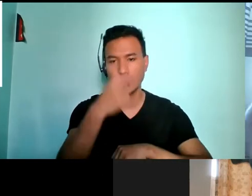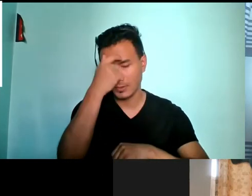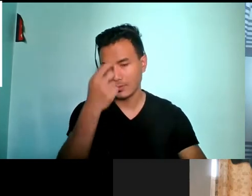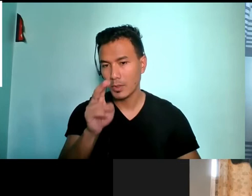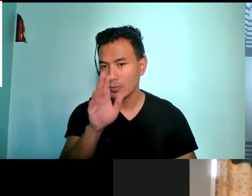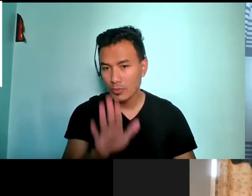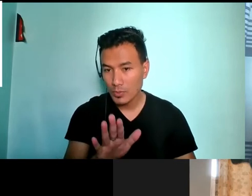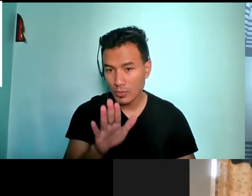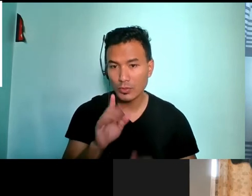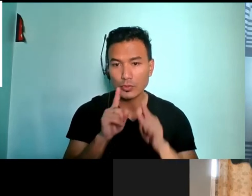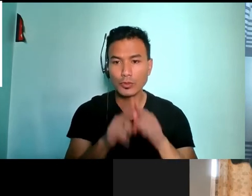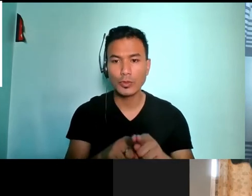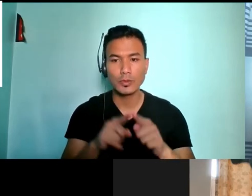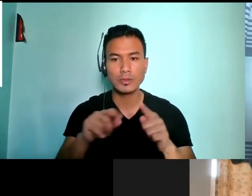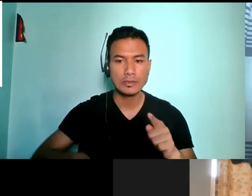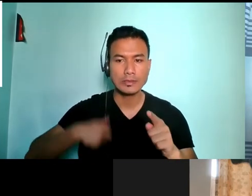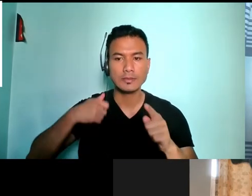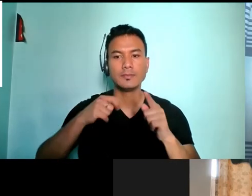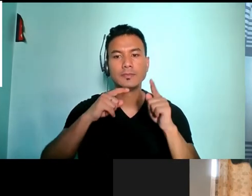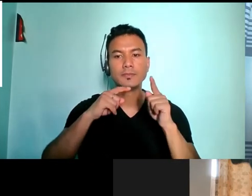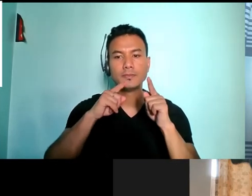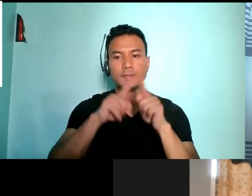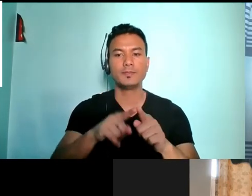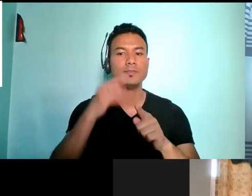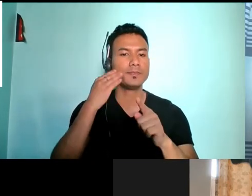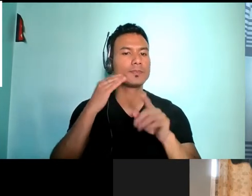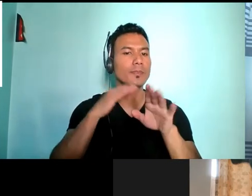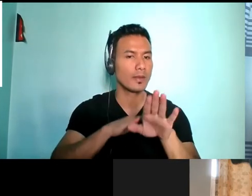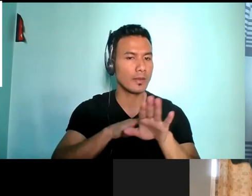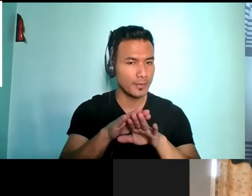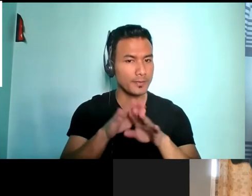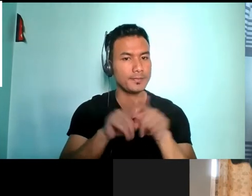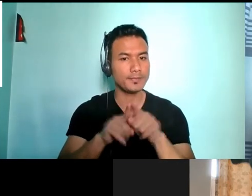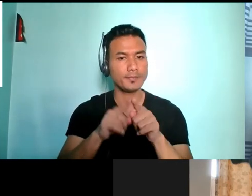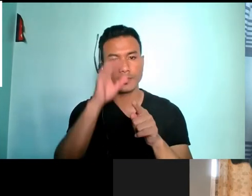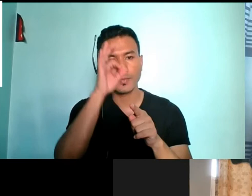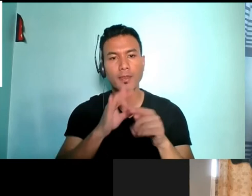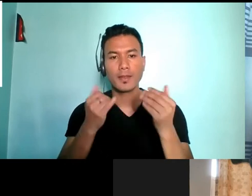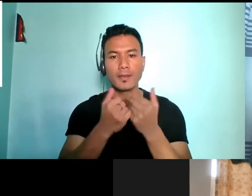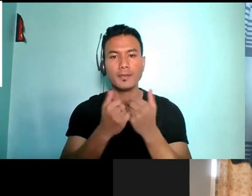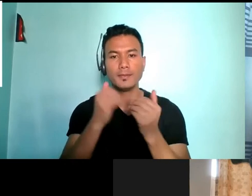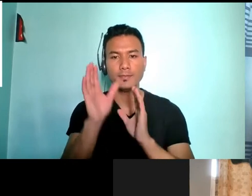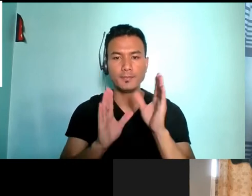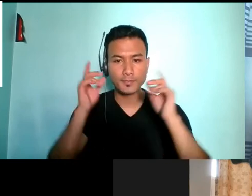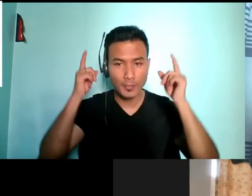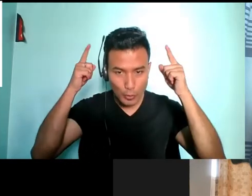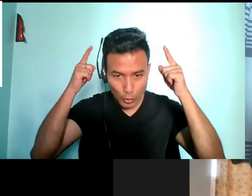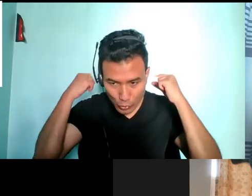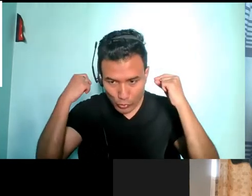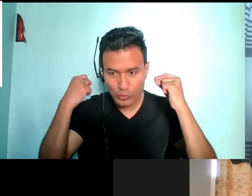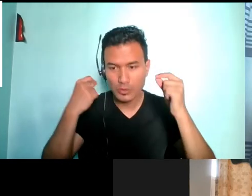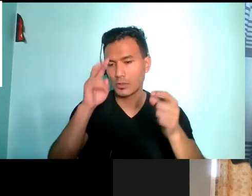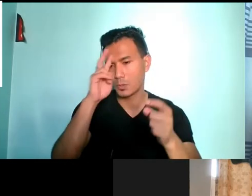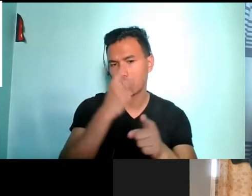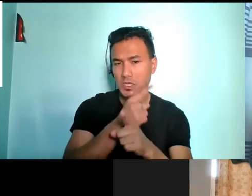र सँगसँगै करियर ओरिएन्टेड वुमनहरू, करियर ओरिएन्टेड वुमनहरूमा पनि स्पेसल्ली यदि नर्सिङबाट हुनुहुन्छ अथवा टिचर